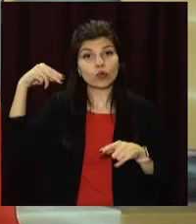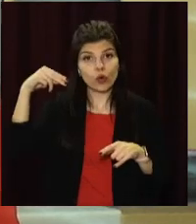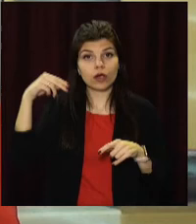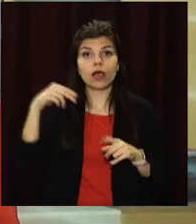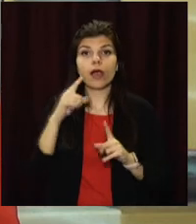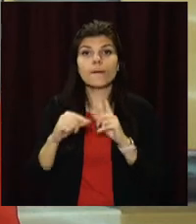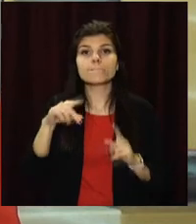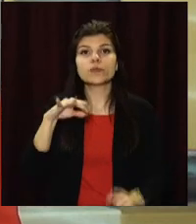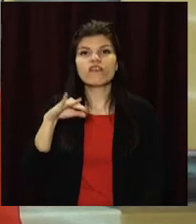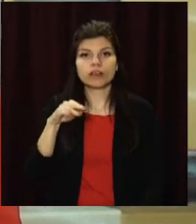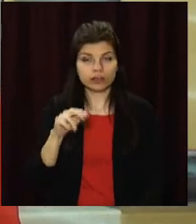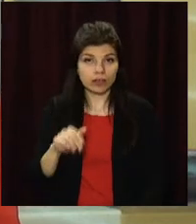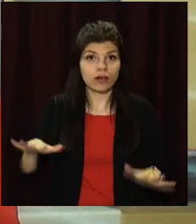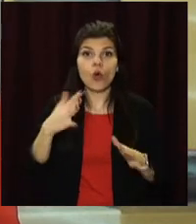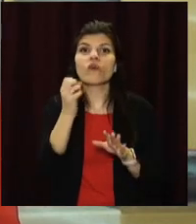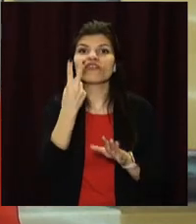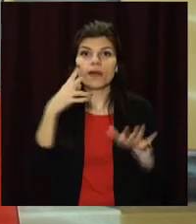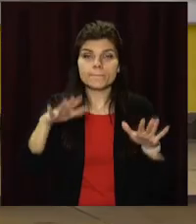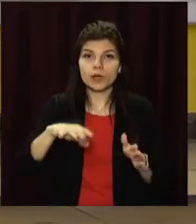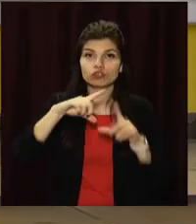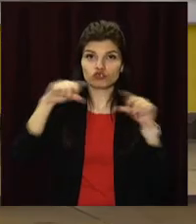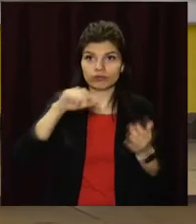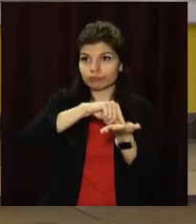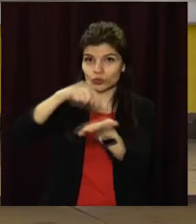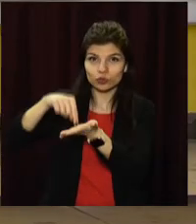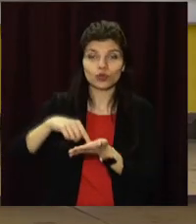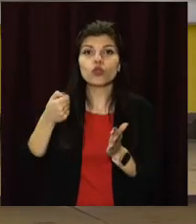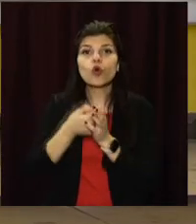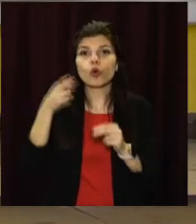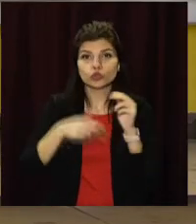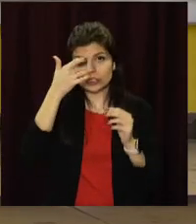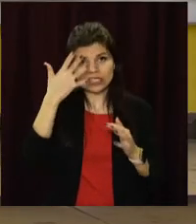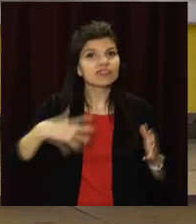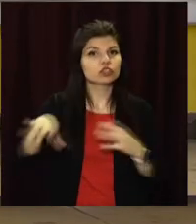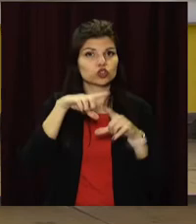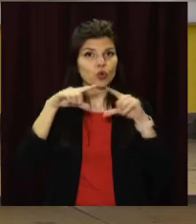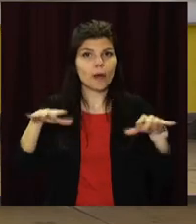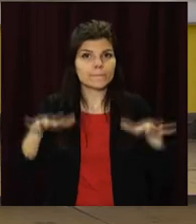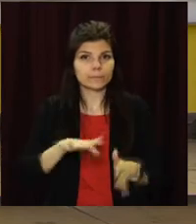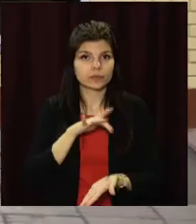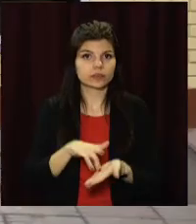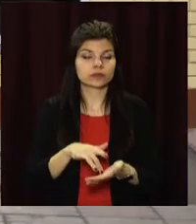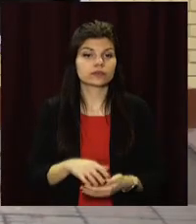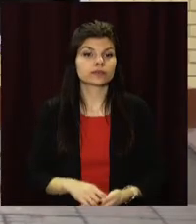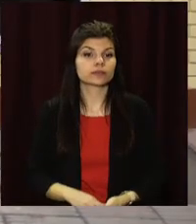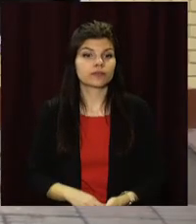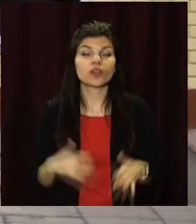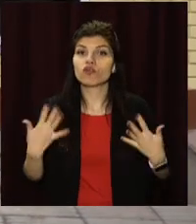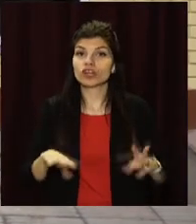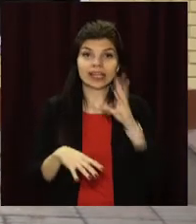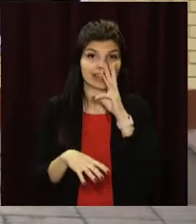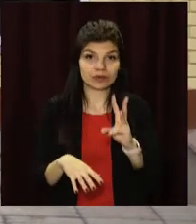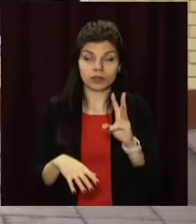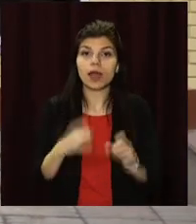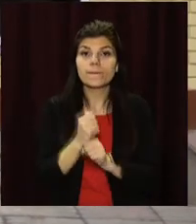року планують охопити всі школи міста. Вже 3 місяці працівники ювенальної превенції Кам'янського зустрічаються